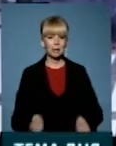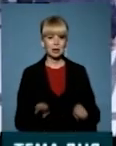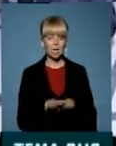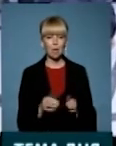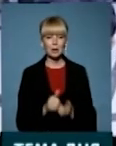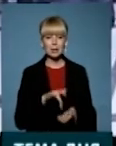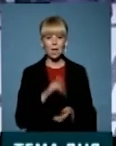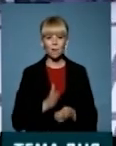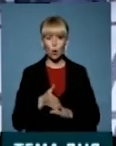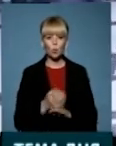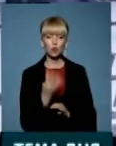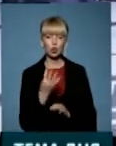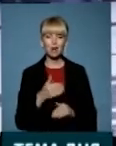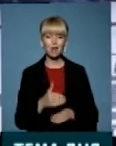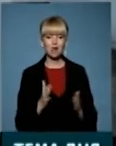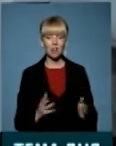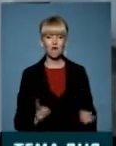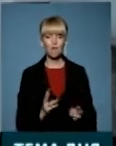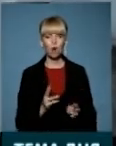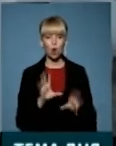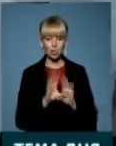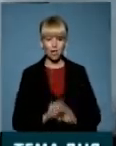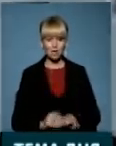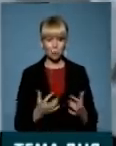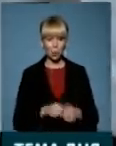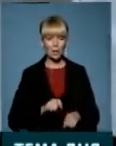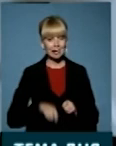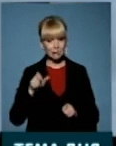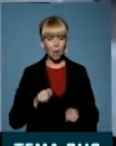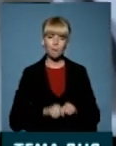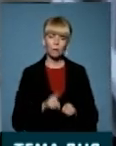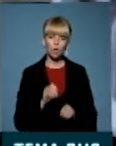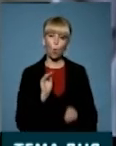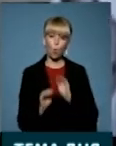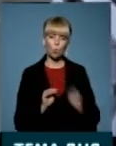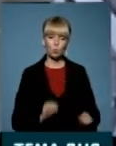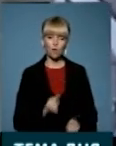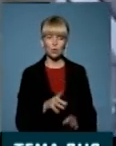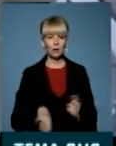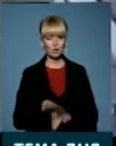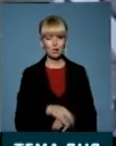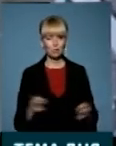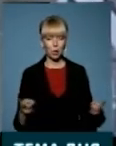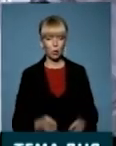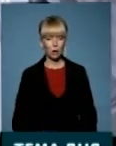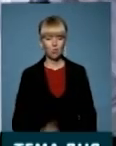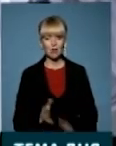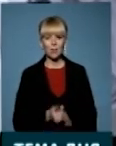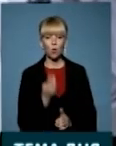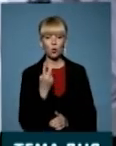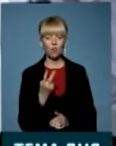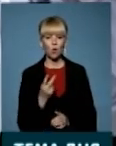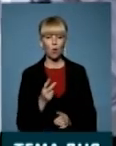Біля центрального входу є 4 ящики з вогнегасним обладнанням. Інспектор перевіряє, чи укомплектовані вони усім необхідним. Не вистачає